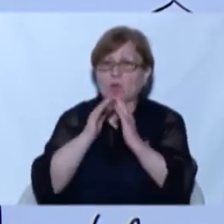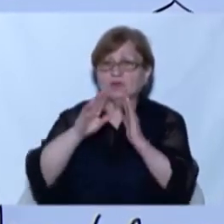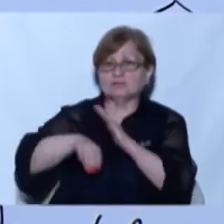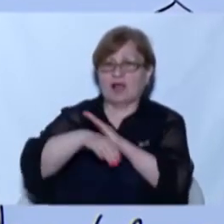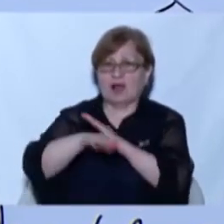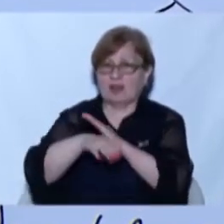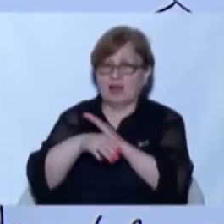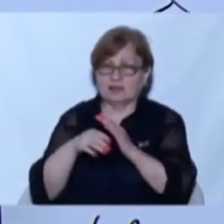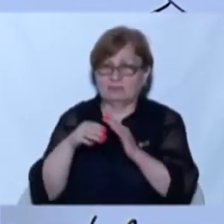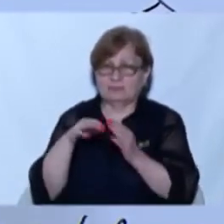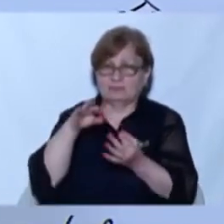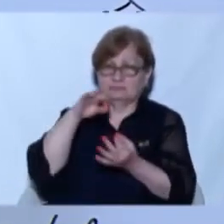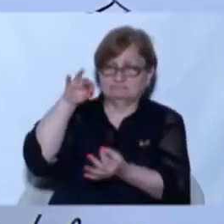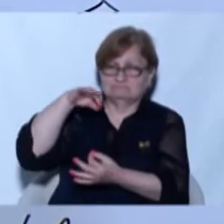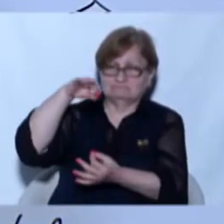იმიტომ რომ